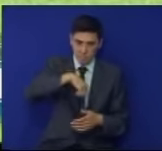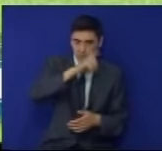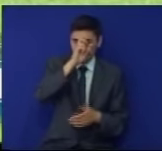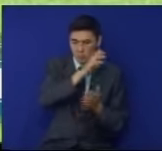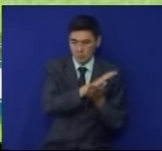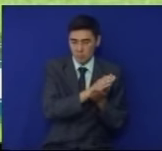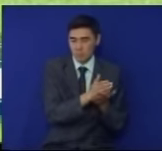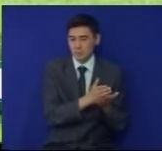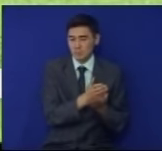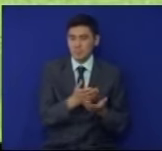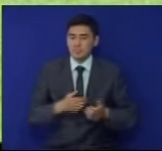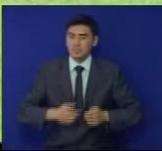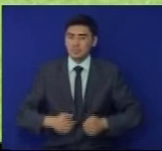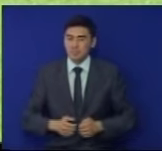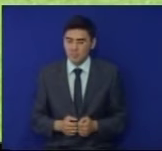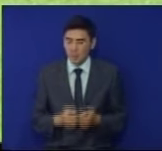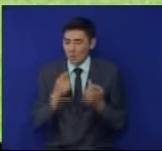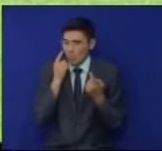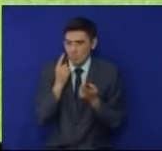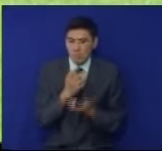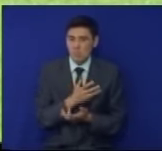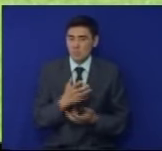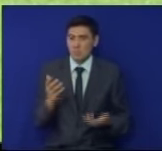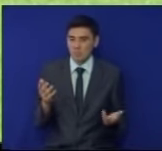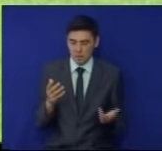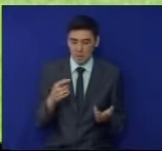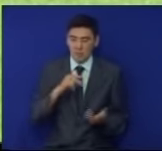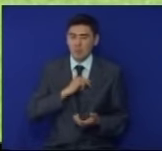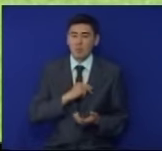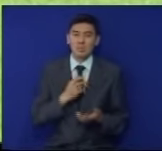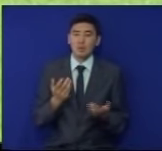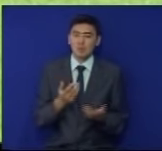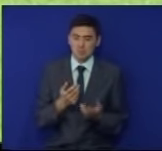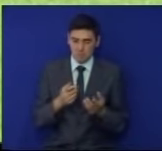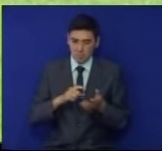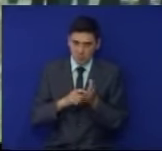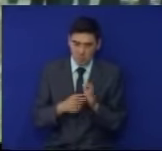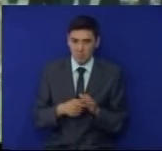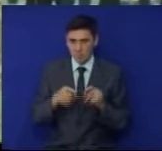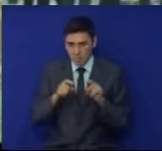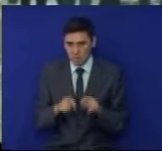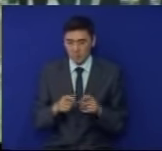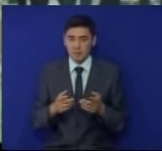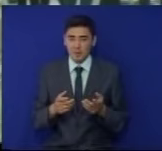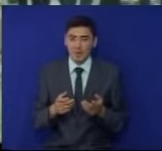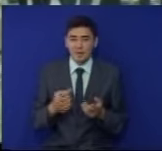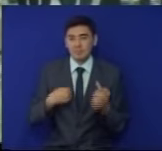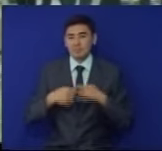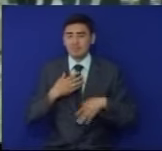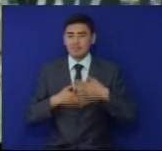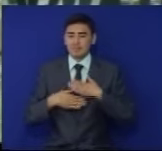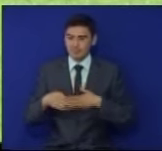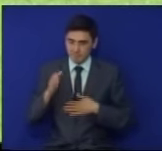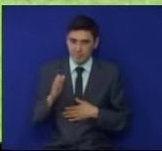В связи с тем, что у нас в основном сидячая работа, мы с удовольствием участвуем. Наша